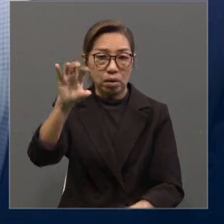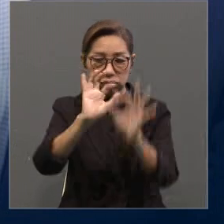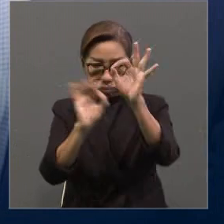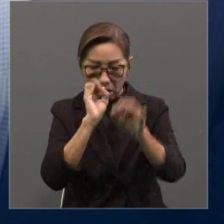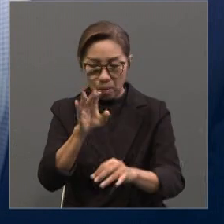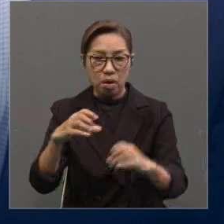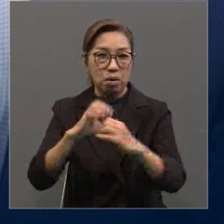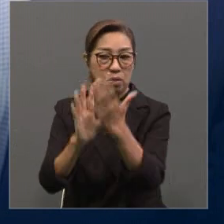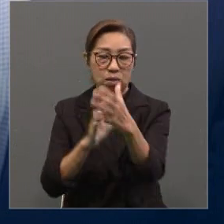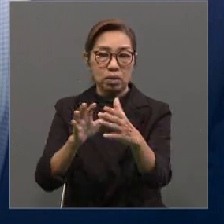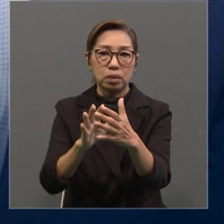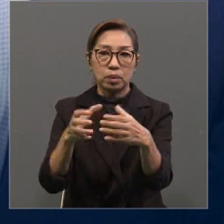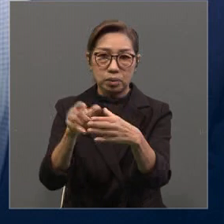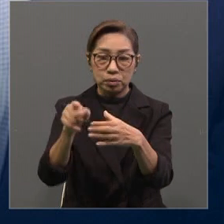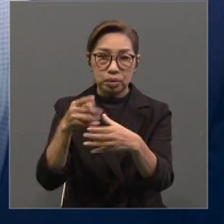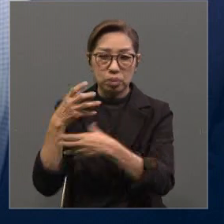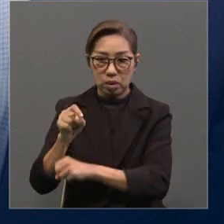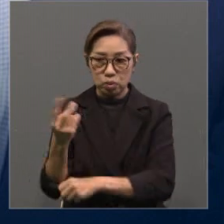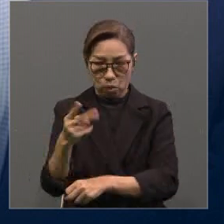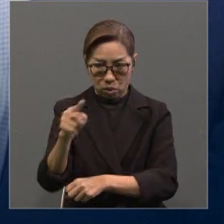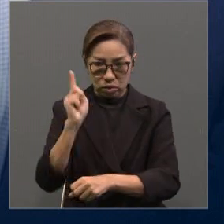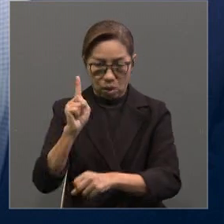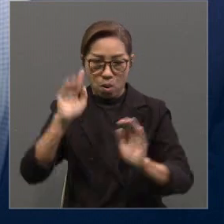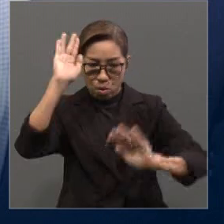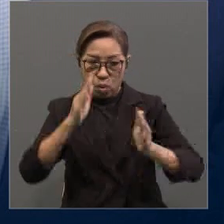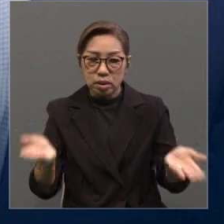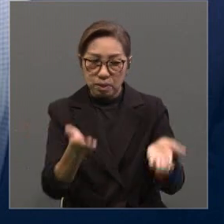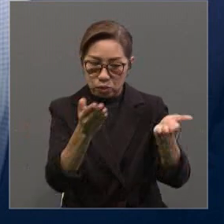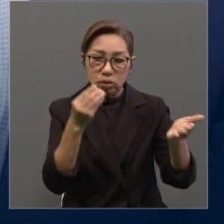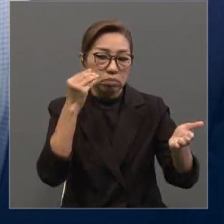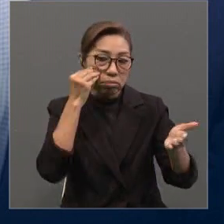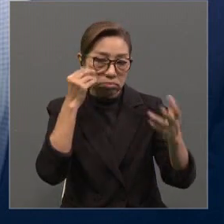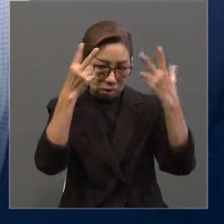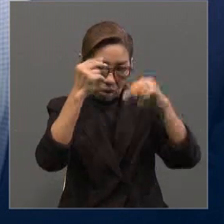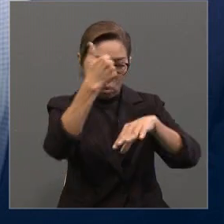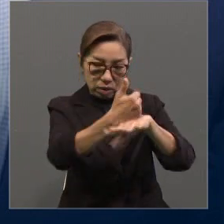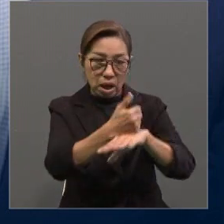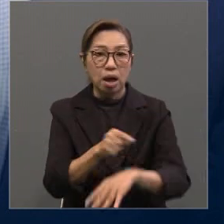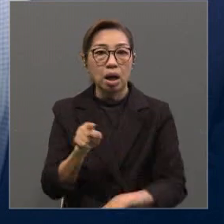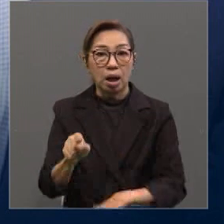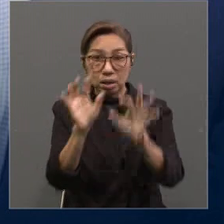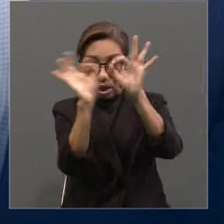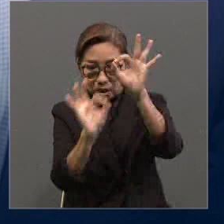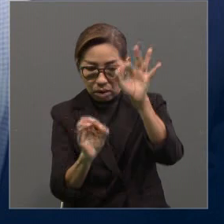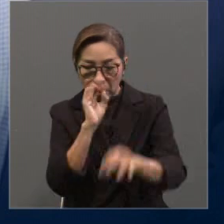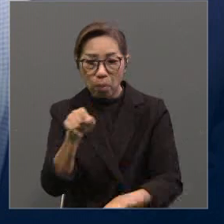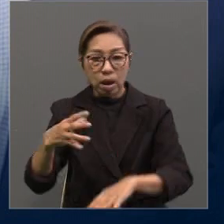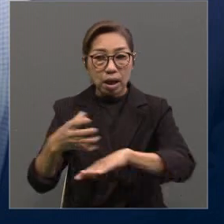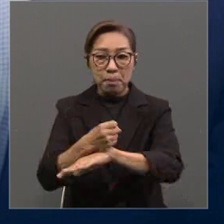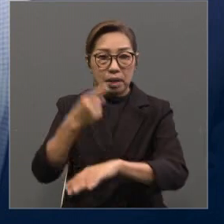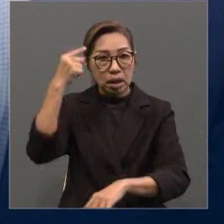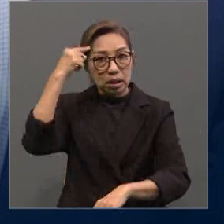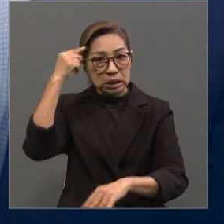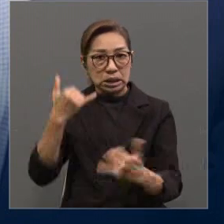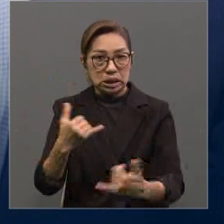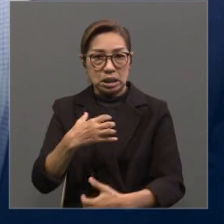ตสนับสนุนให้นายพิธาเป็นนายกรัฐมนตรีด้วยนะคะในข้อความเนี่ยบอกว่าสปิริตทางการเมืองที่หวังมีที่สุดในต